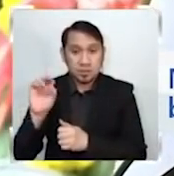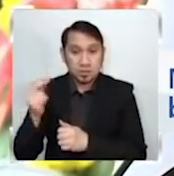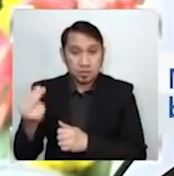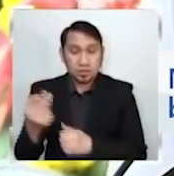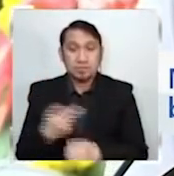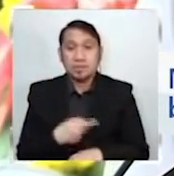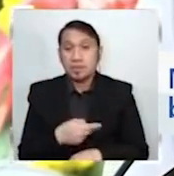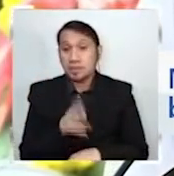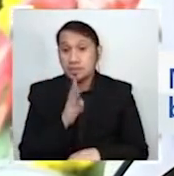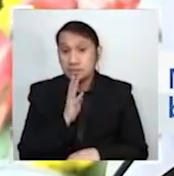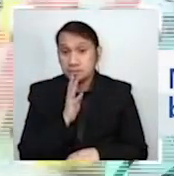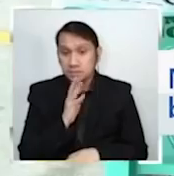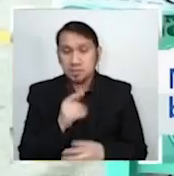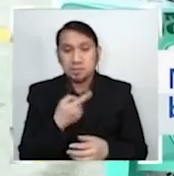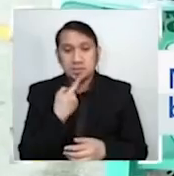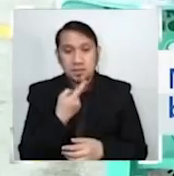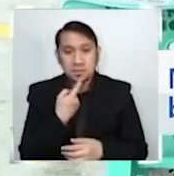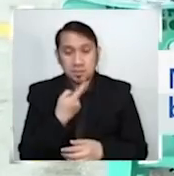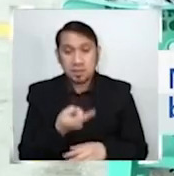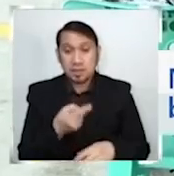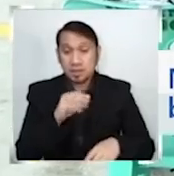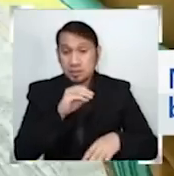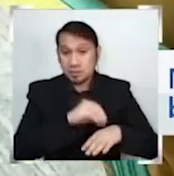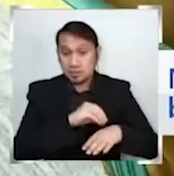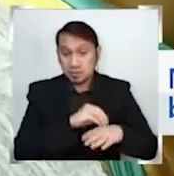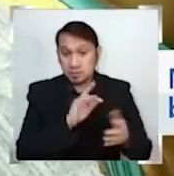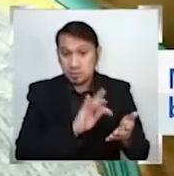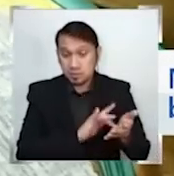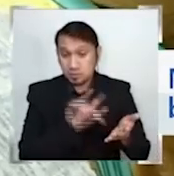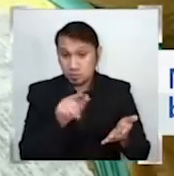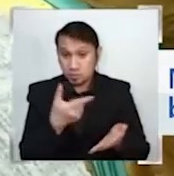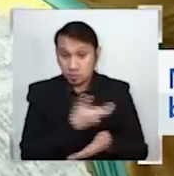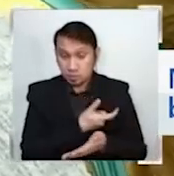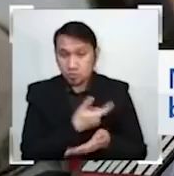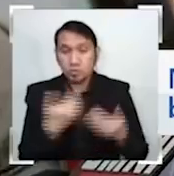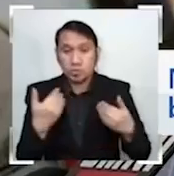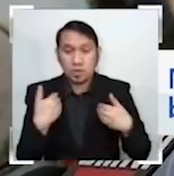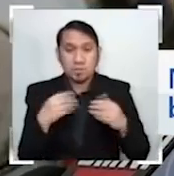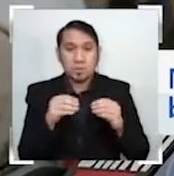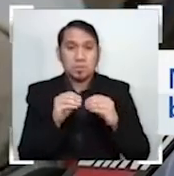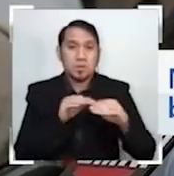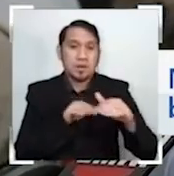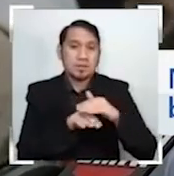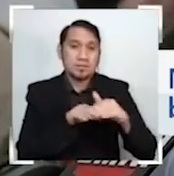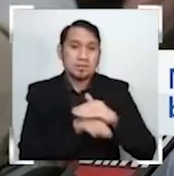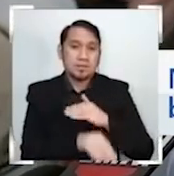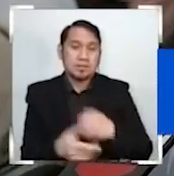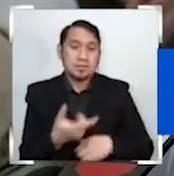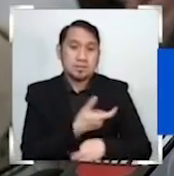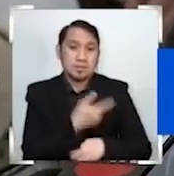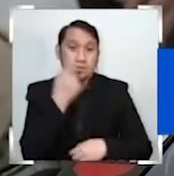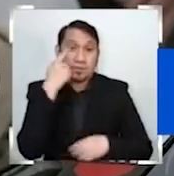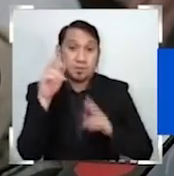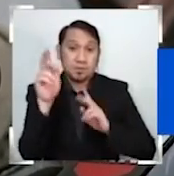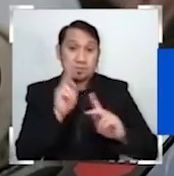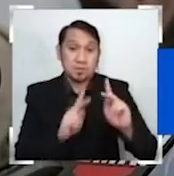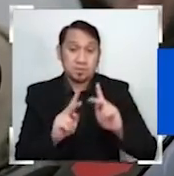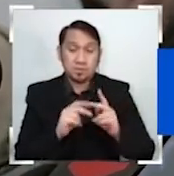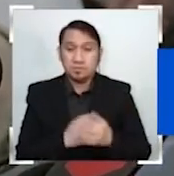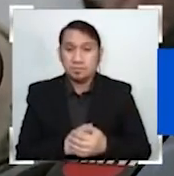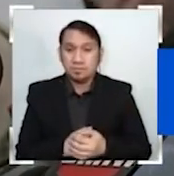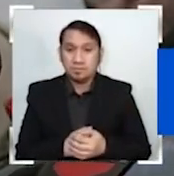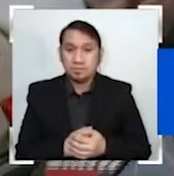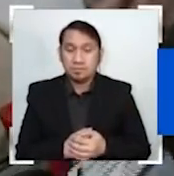Moreno na ang pagbabakuna sa butika ay paraan para mapadali ang access ng tao sa bakuna. Nananawagan po kami na yung